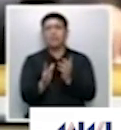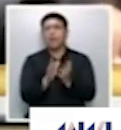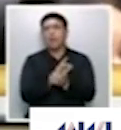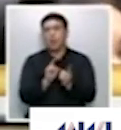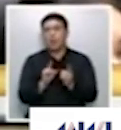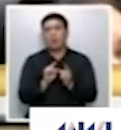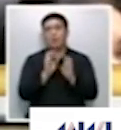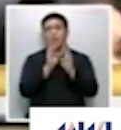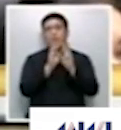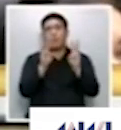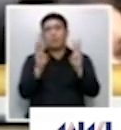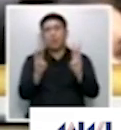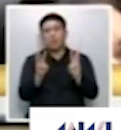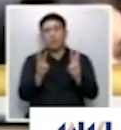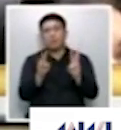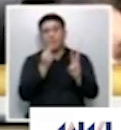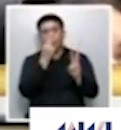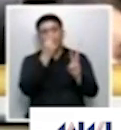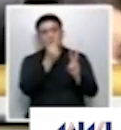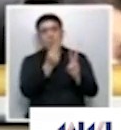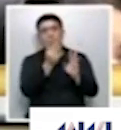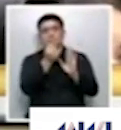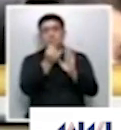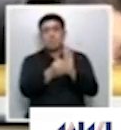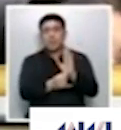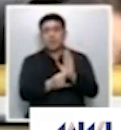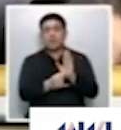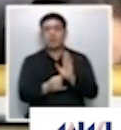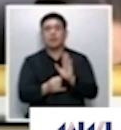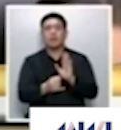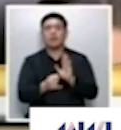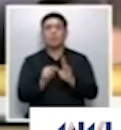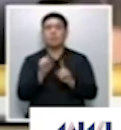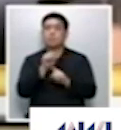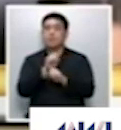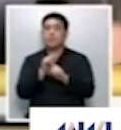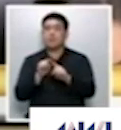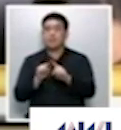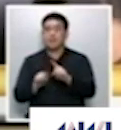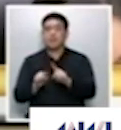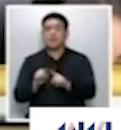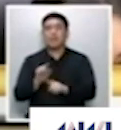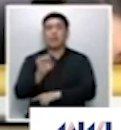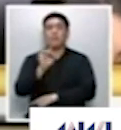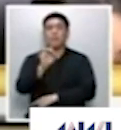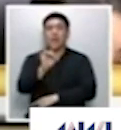ลน์ก็ได้กระทำความผิดข่มขืนกระทำชำเราอยู่ประมาณ